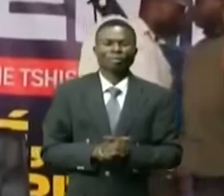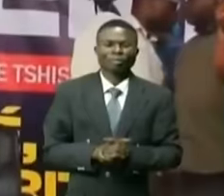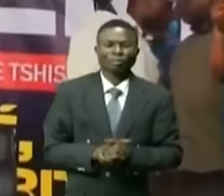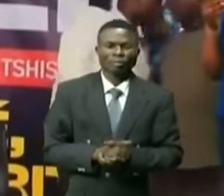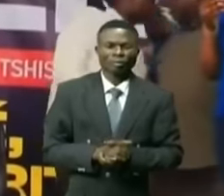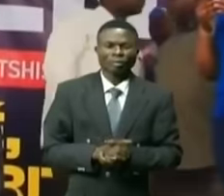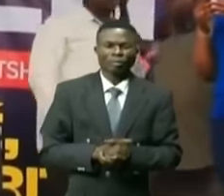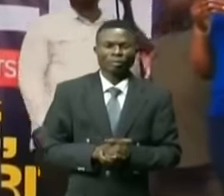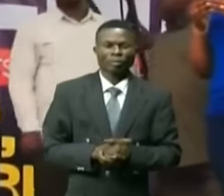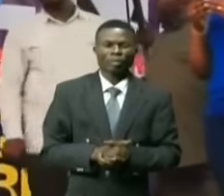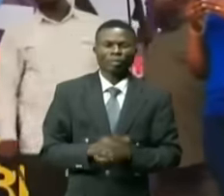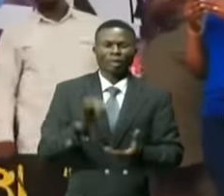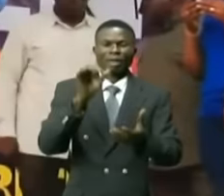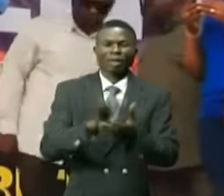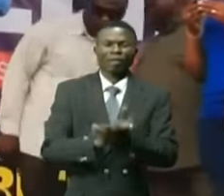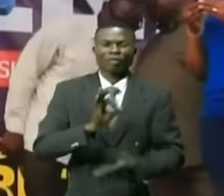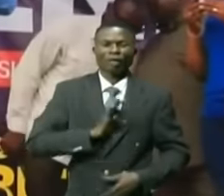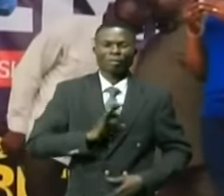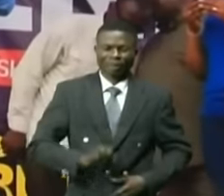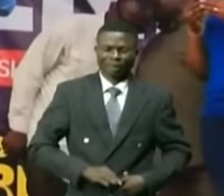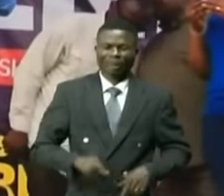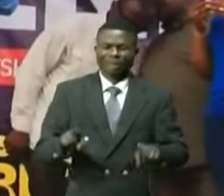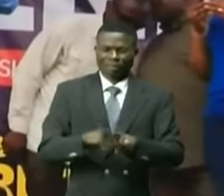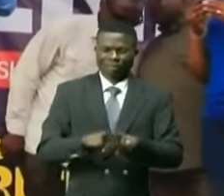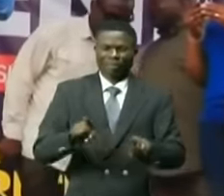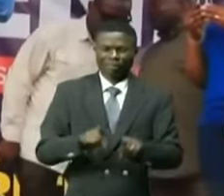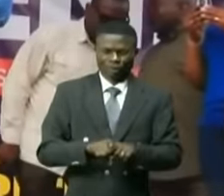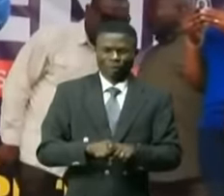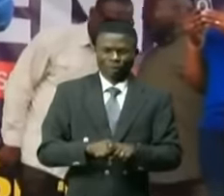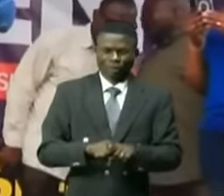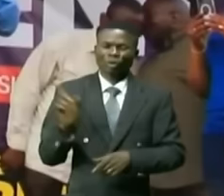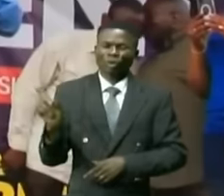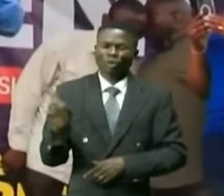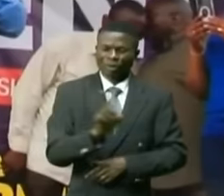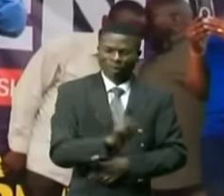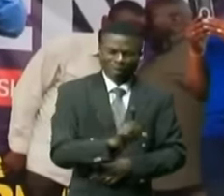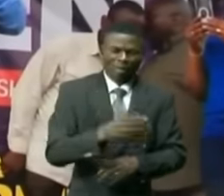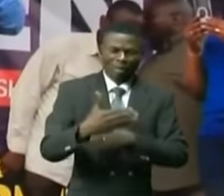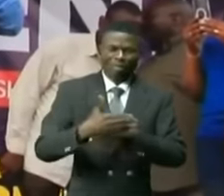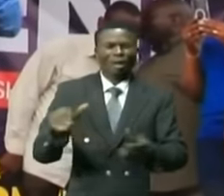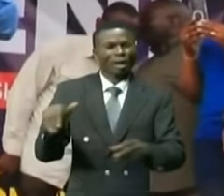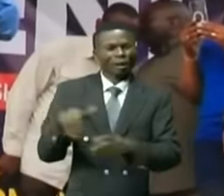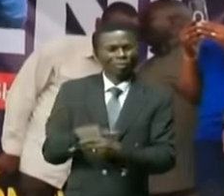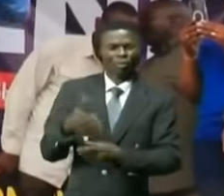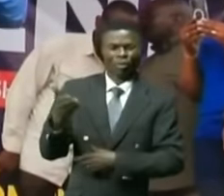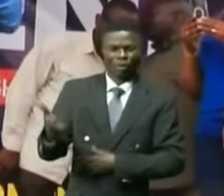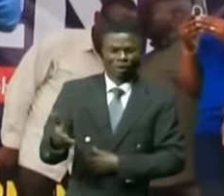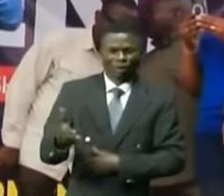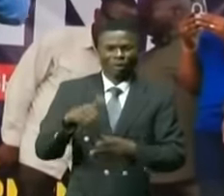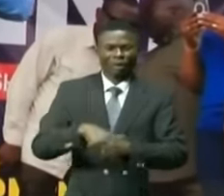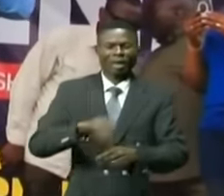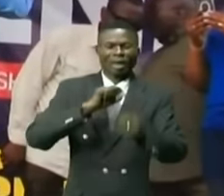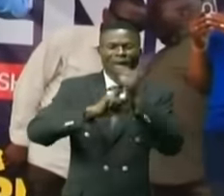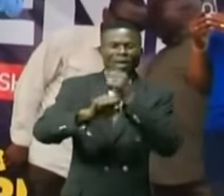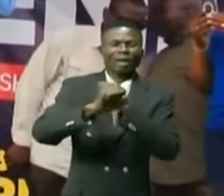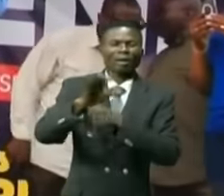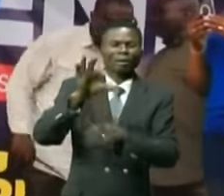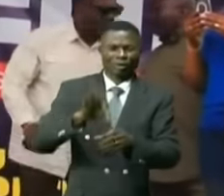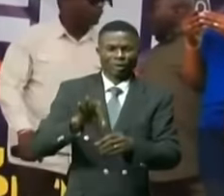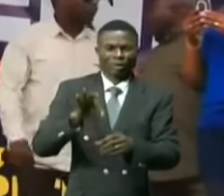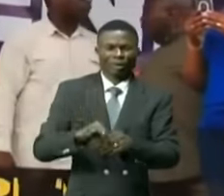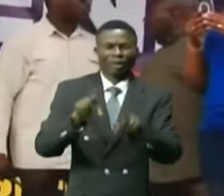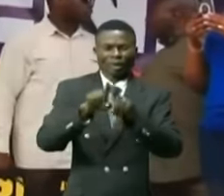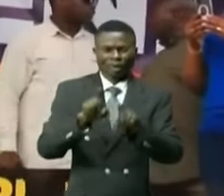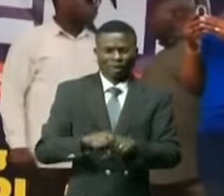La distinguée première dame Denise Nyakeru Tshisekedi, toujours aux côtés de son époux dans la campagne électorale, a